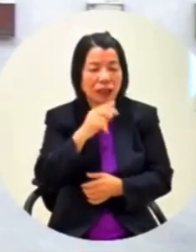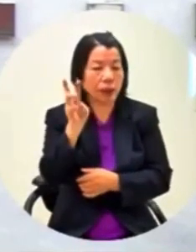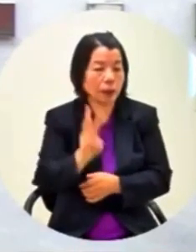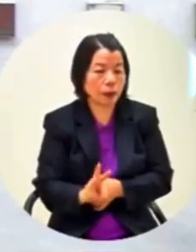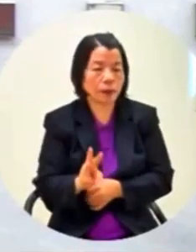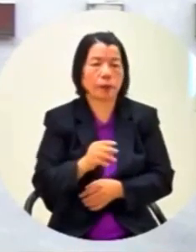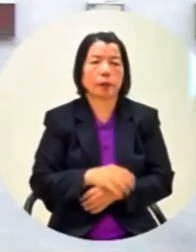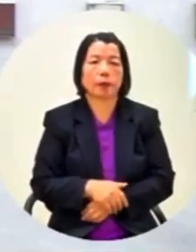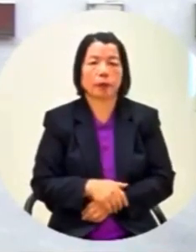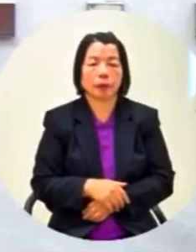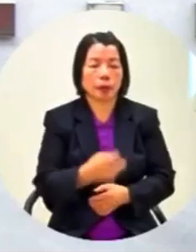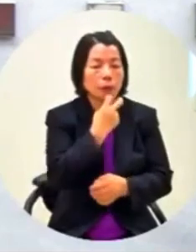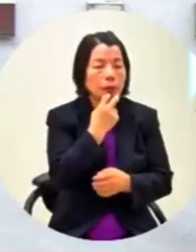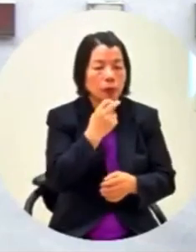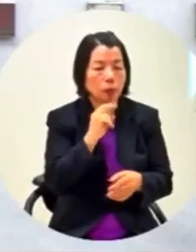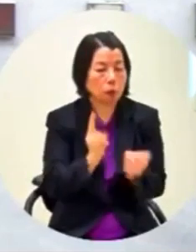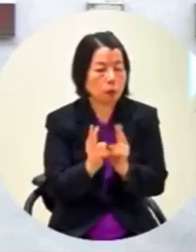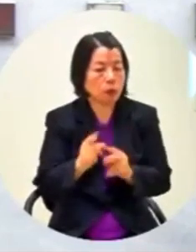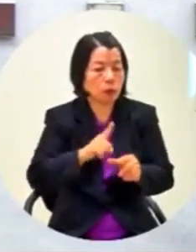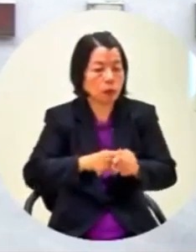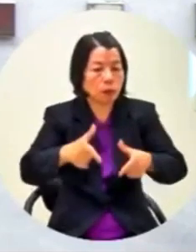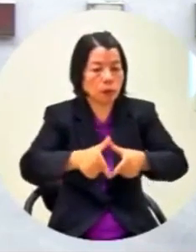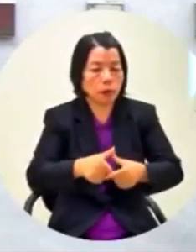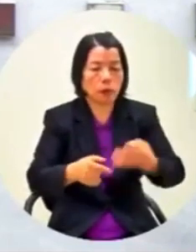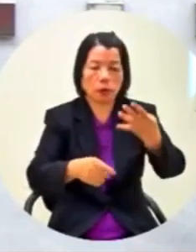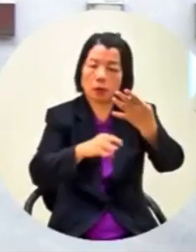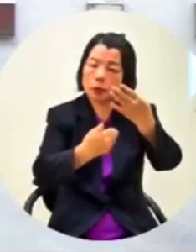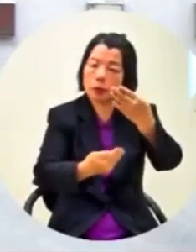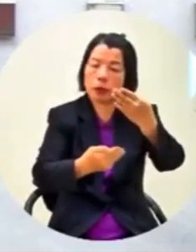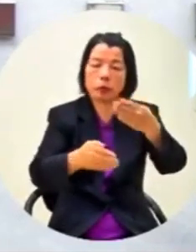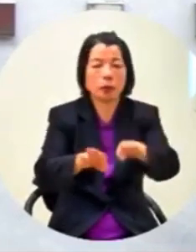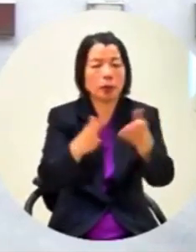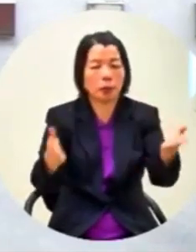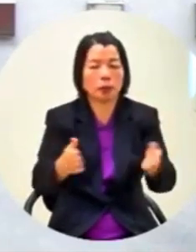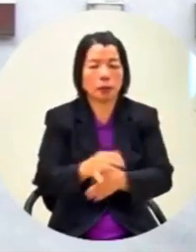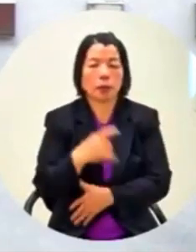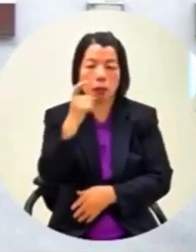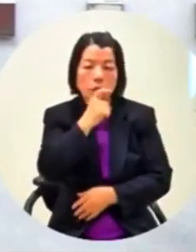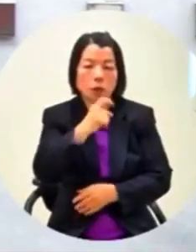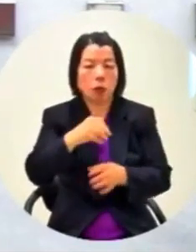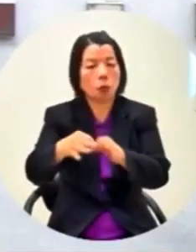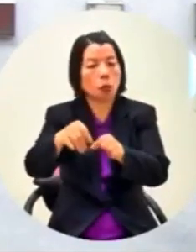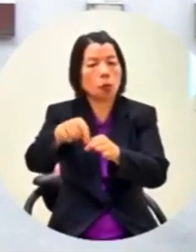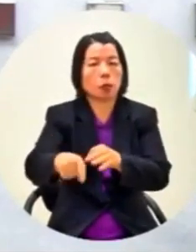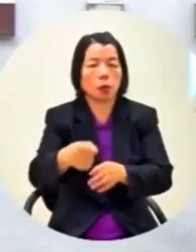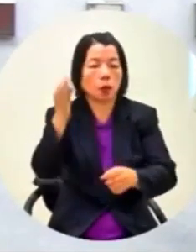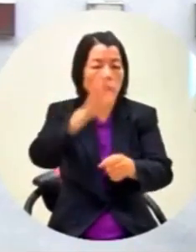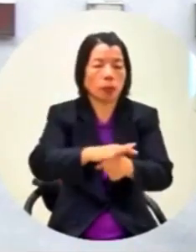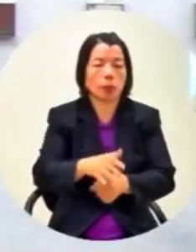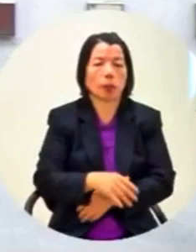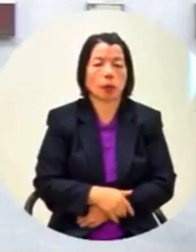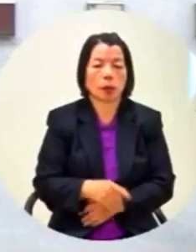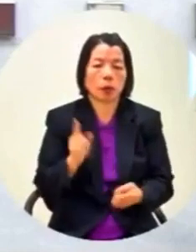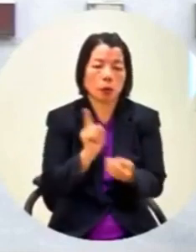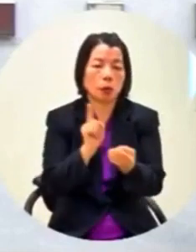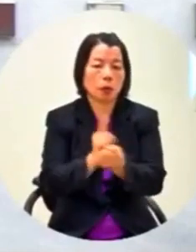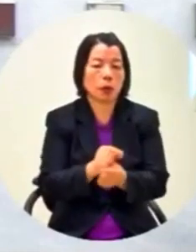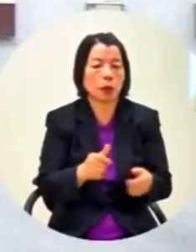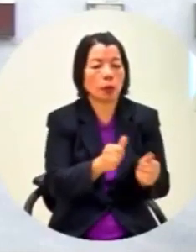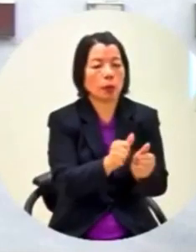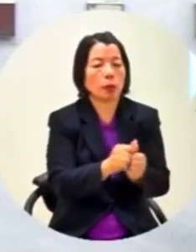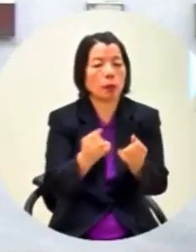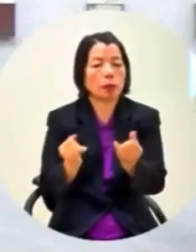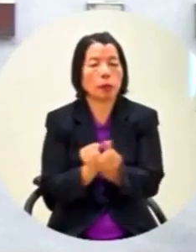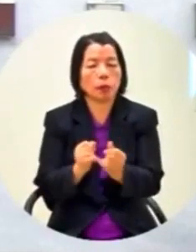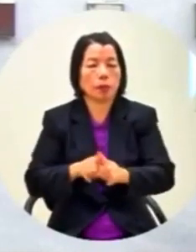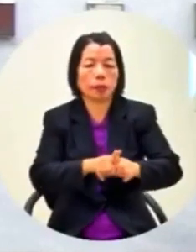指挥中心下令，从4月9号开始，酒店、舞厅以及男女陪侍的店家都